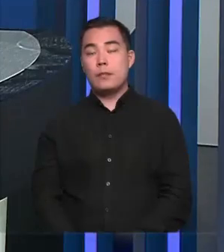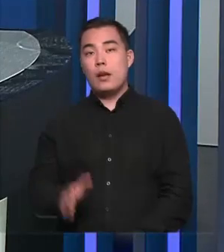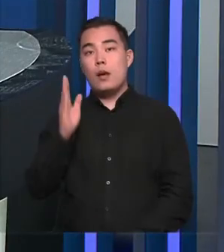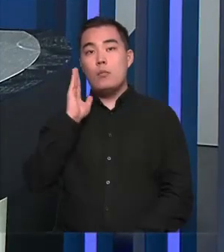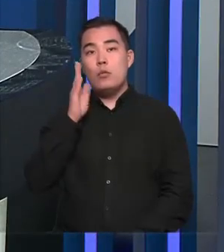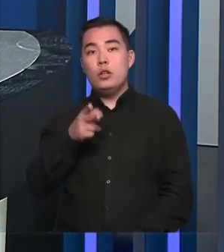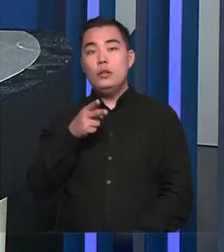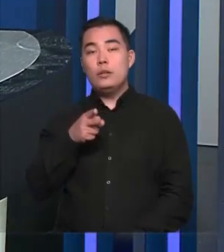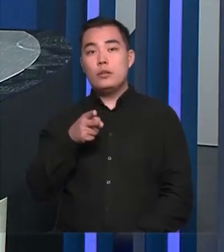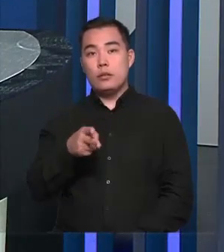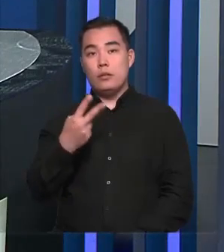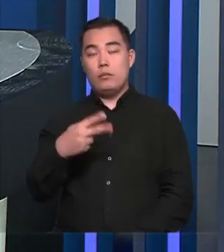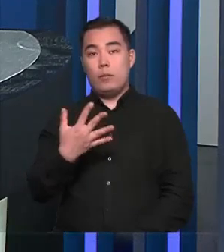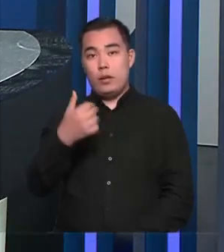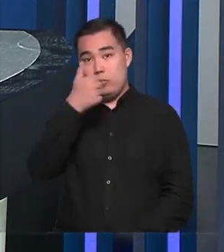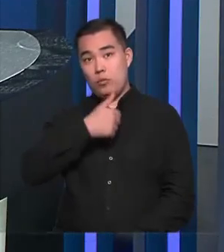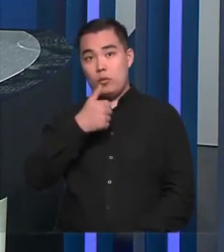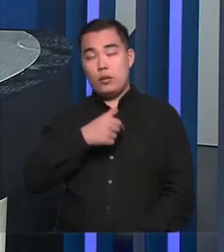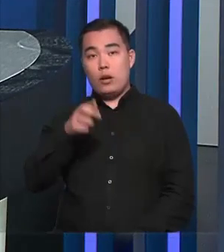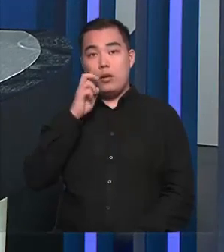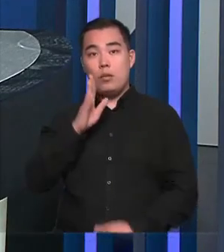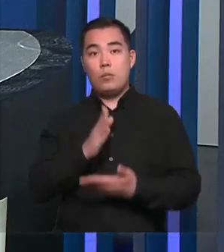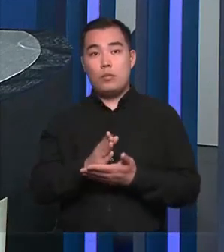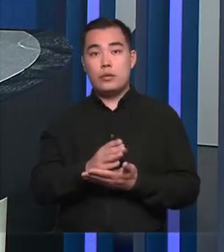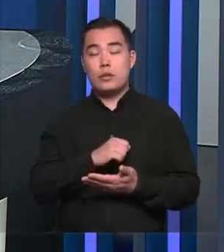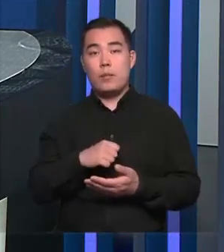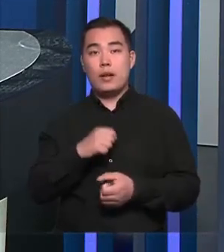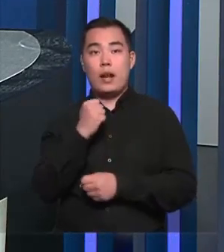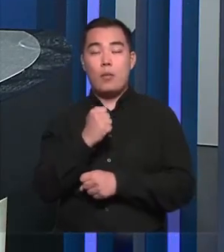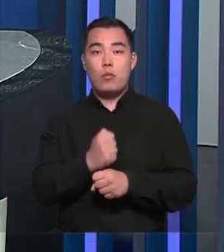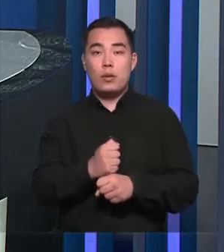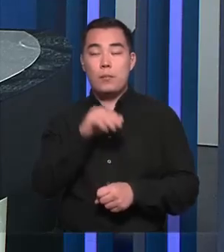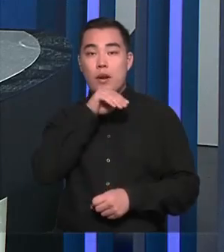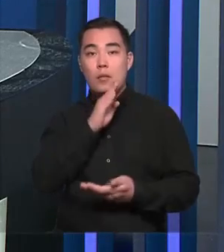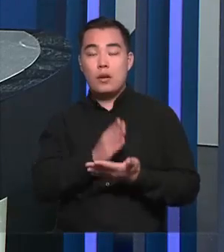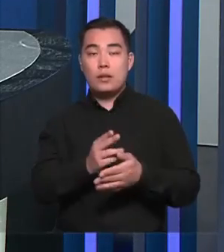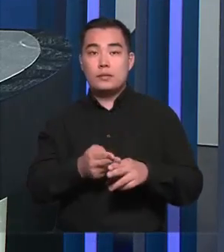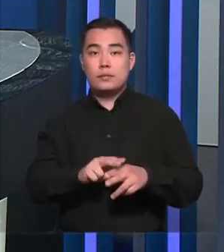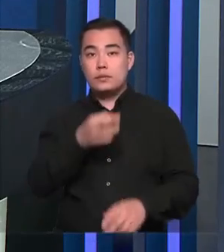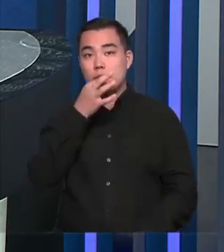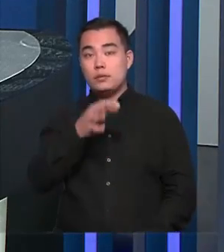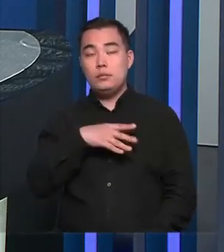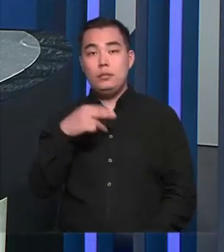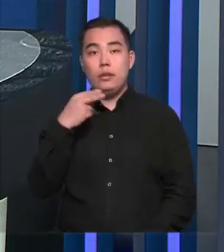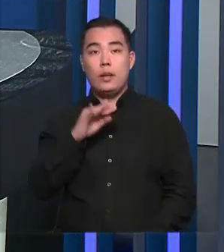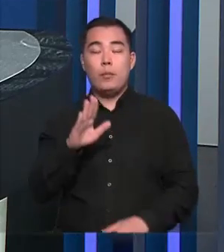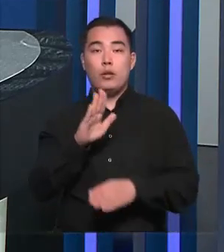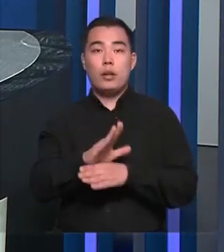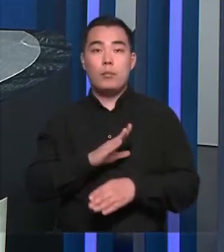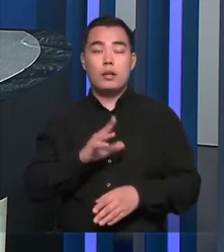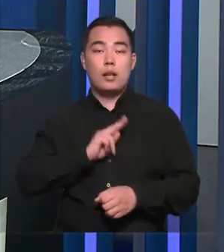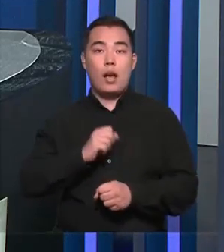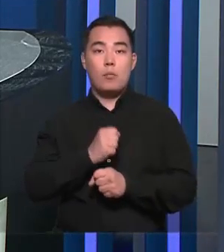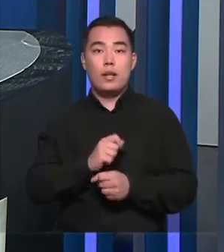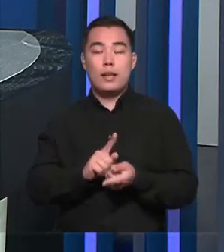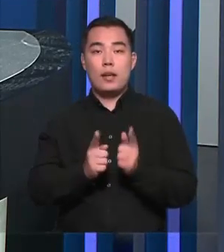А будущий 2025 год в стране будет годом рабочих профессий. Об этом объявил президент и поручил осуществить